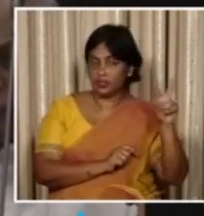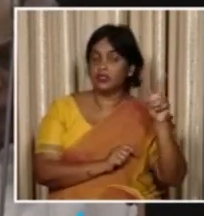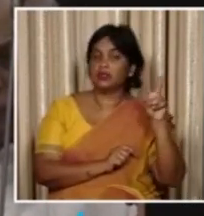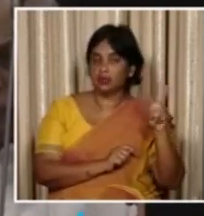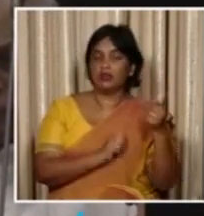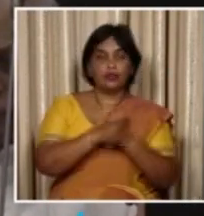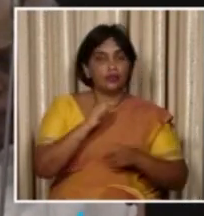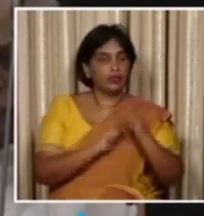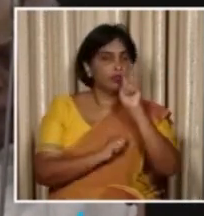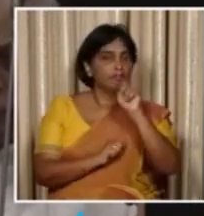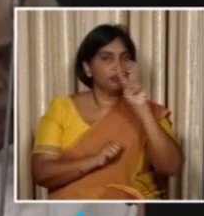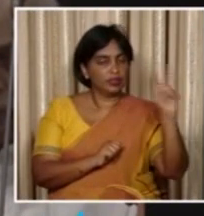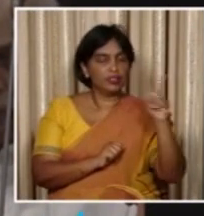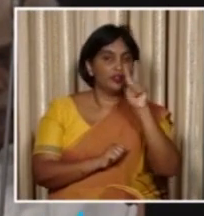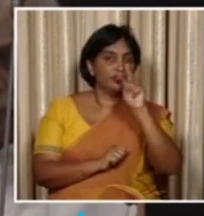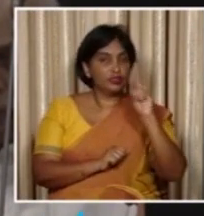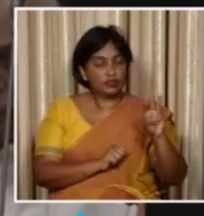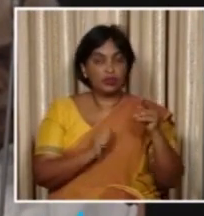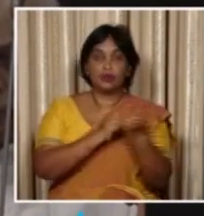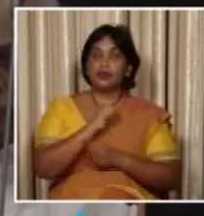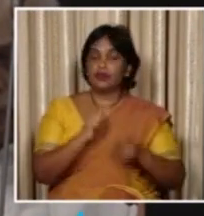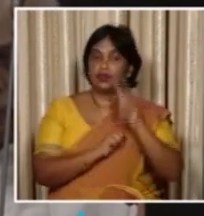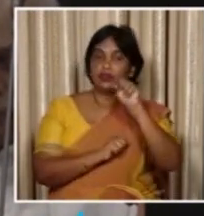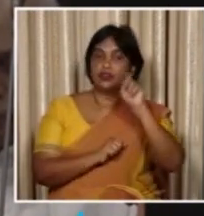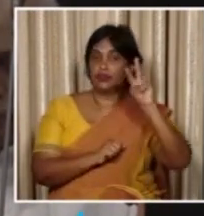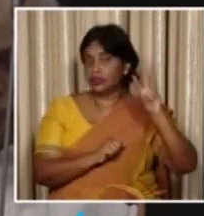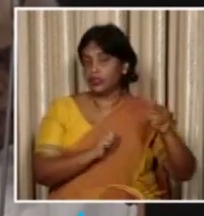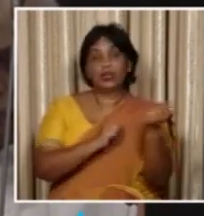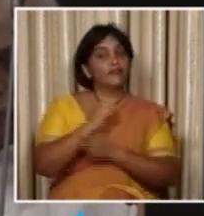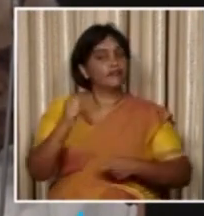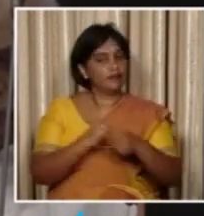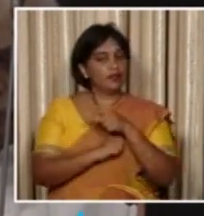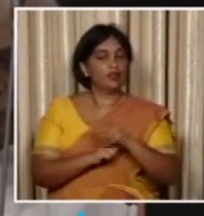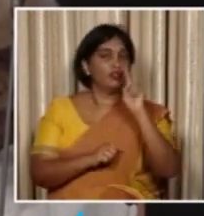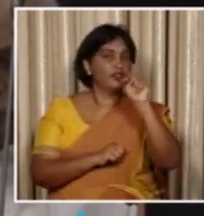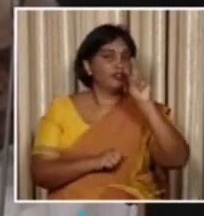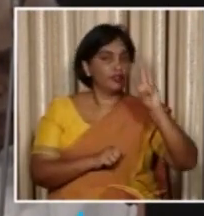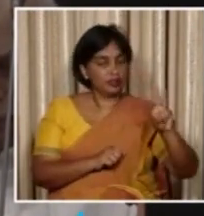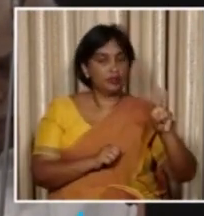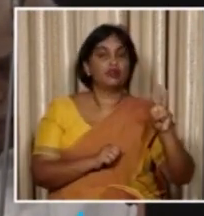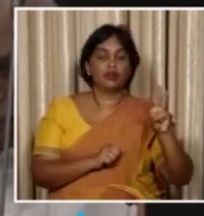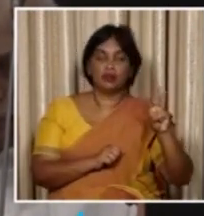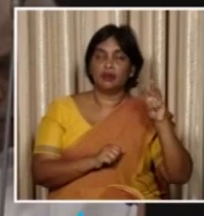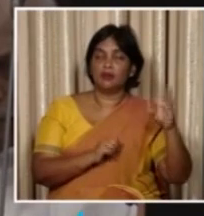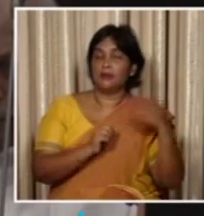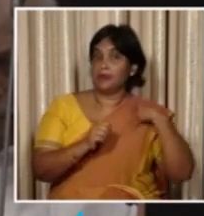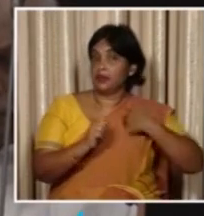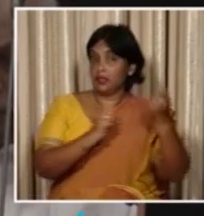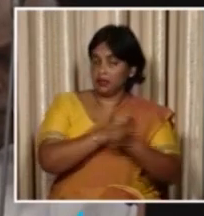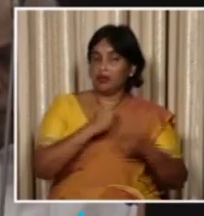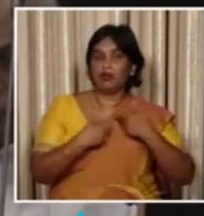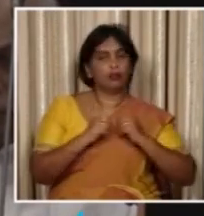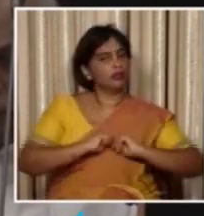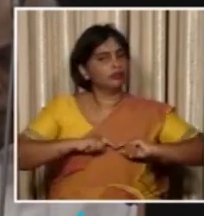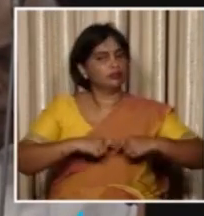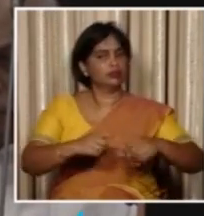යලකන්නේත්, 2022 විසුණු මහකන්නේත්, 2023 යලකන්නේත්, 2023 24 මහකන්නේත් අප